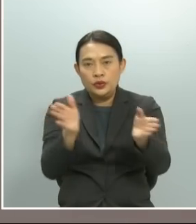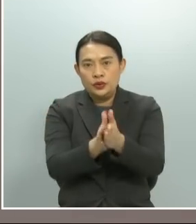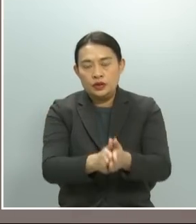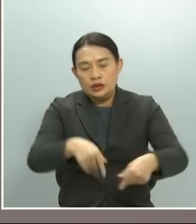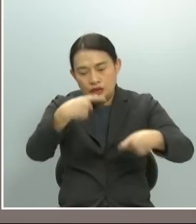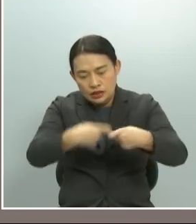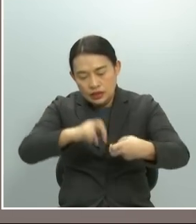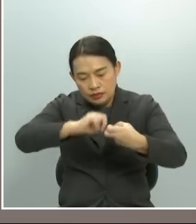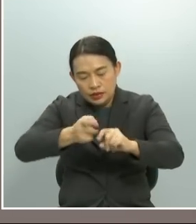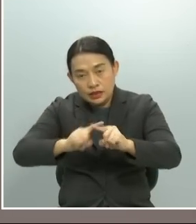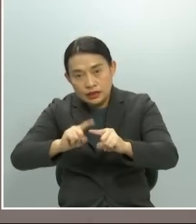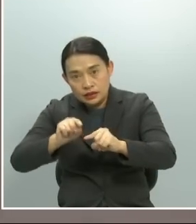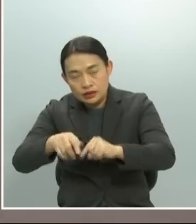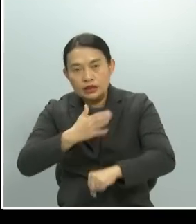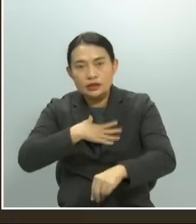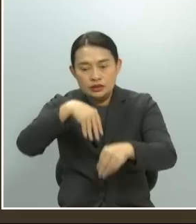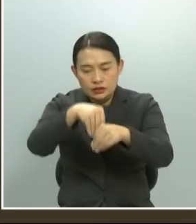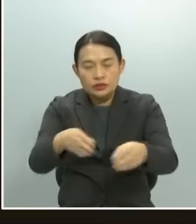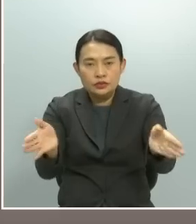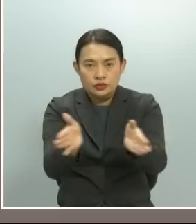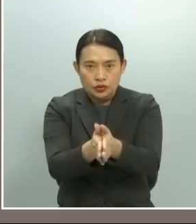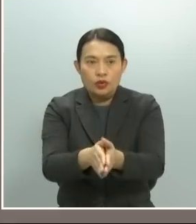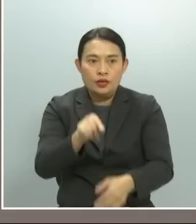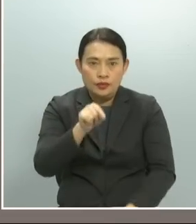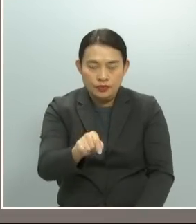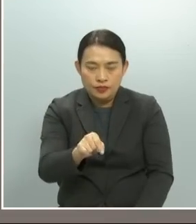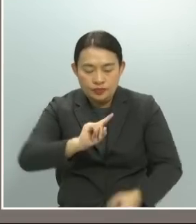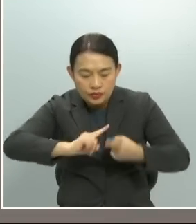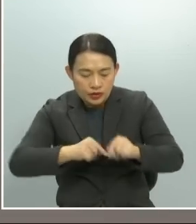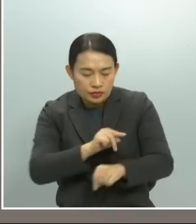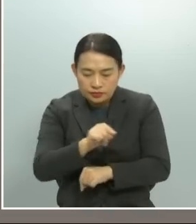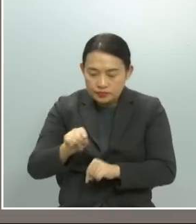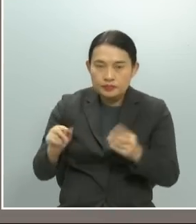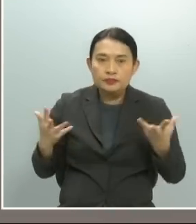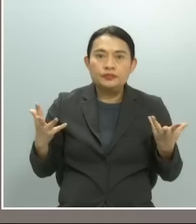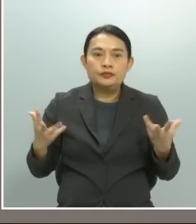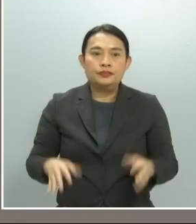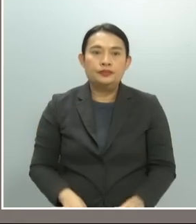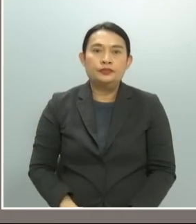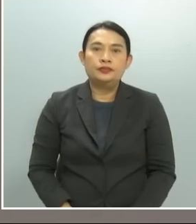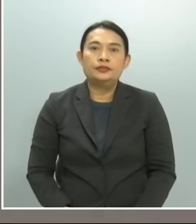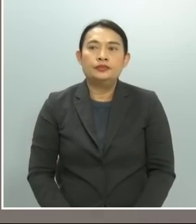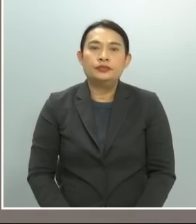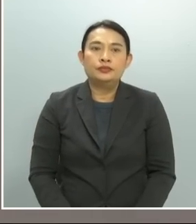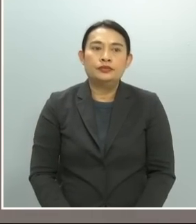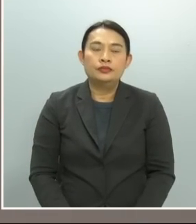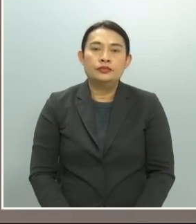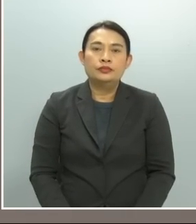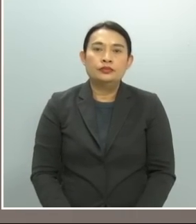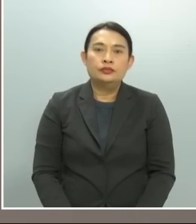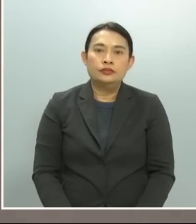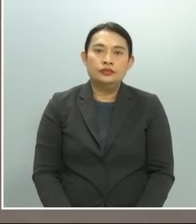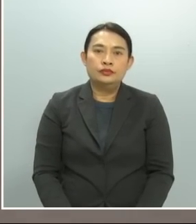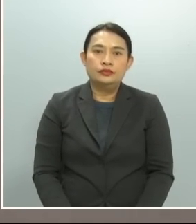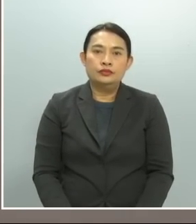ากAnd friends just can't be found มองหาเพื่อนรอบกายไม่เจอ Like a bridge over troubled water I will lay